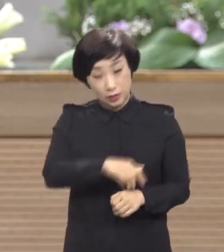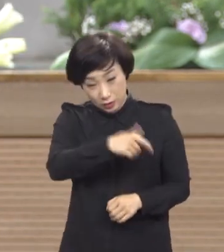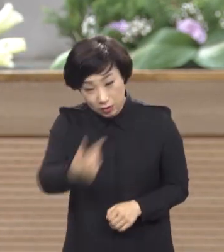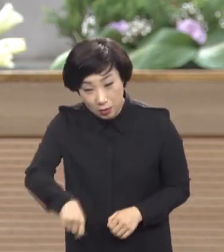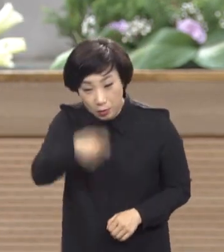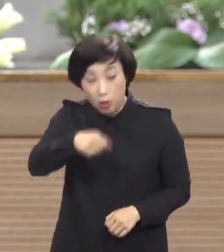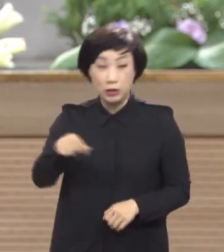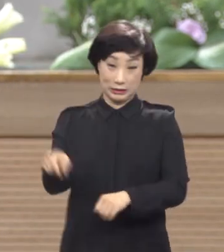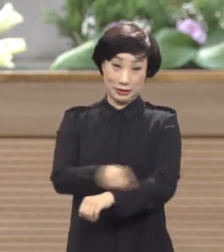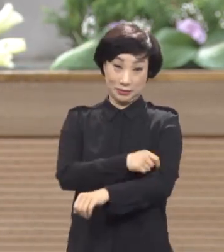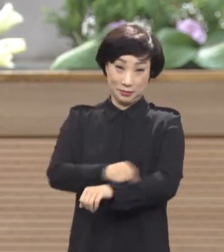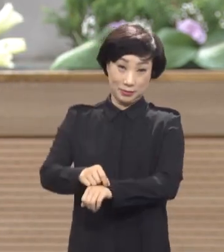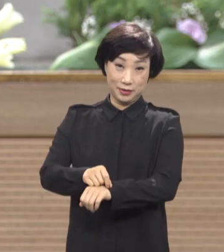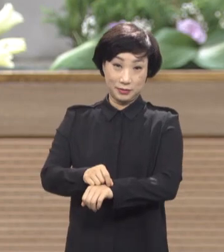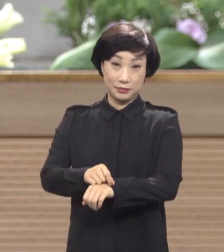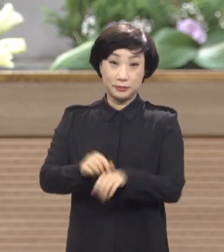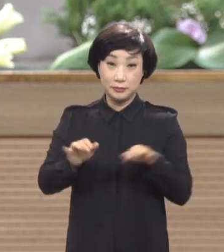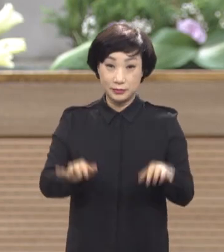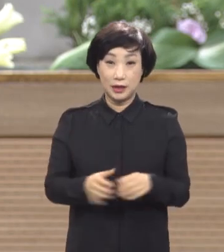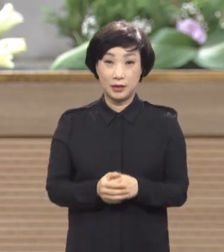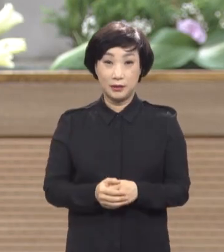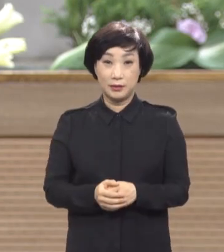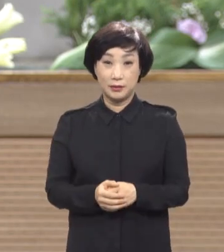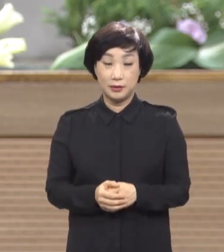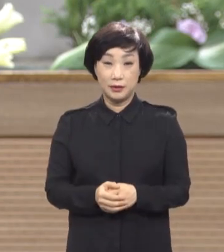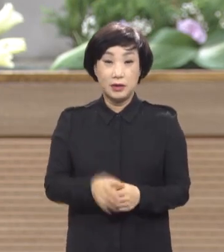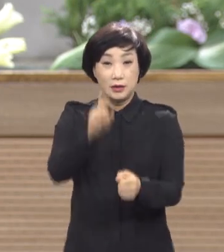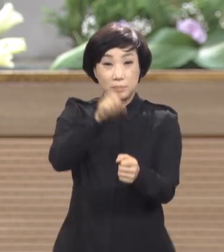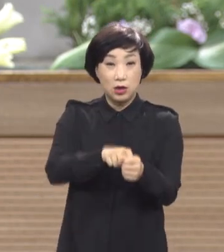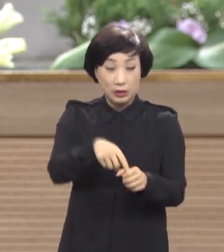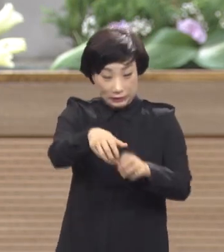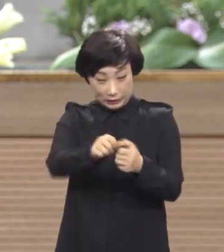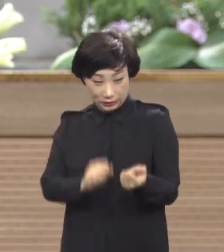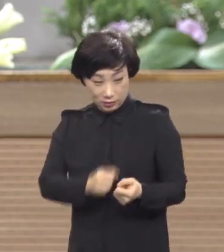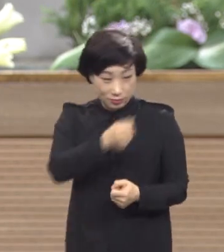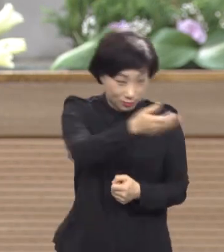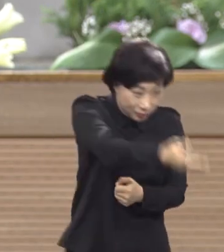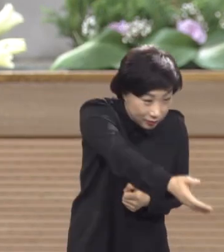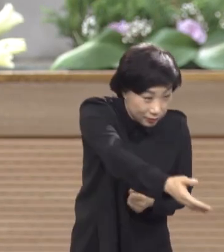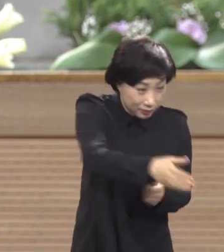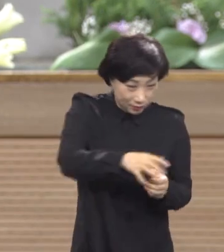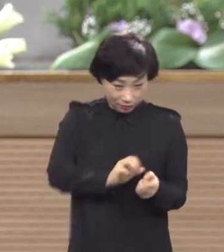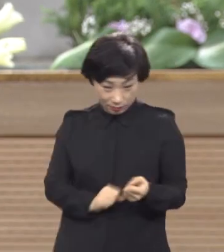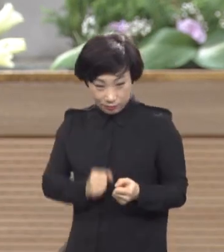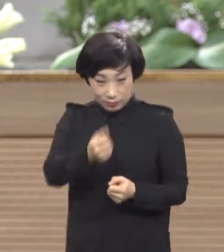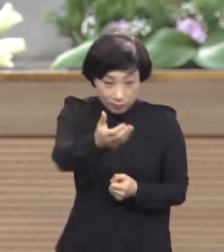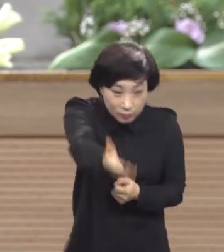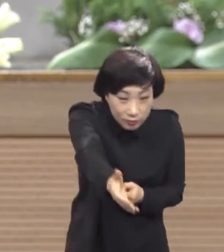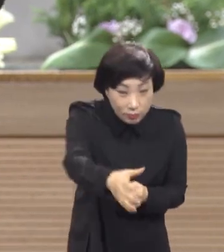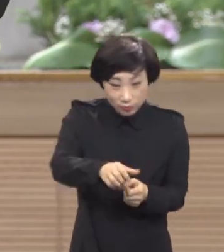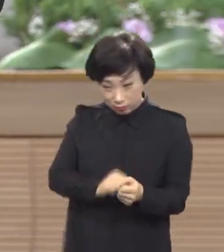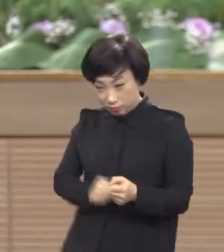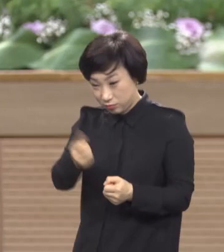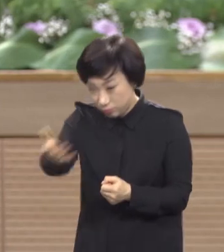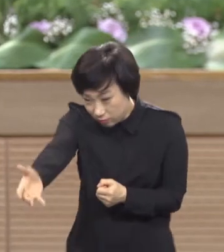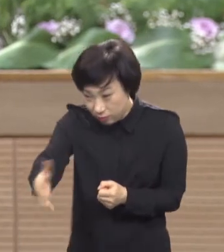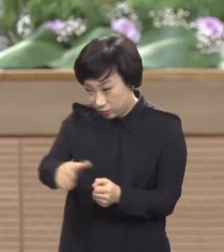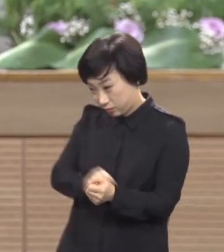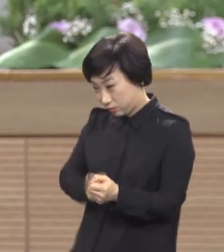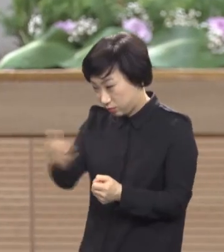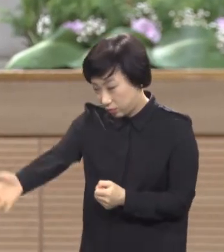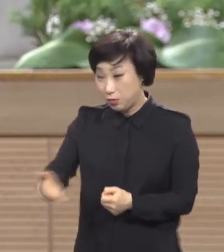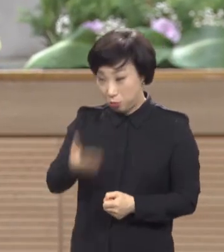특별한 식사다 하고 떡을 찢어서 하나씩 나눠주면서 받아 먹어라